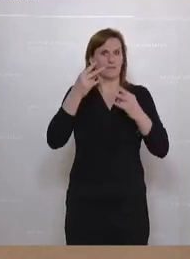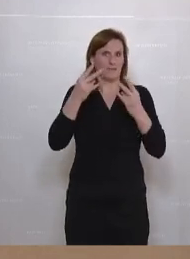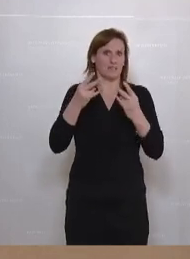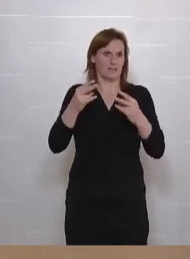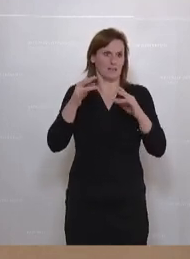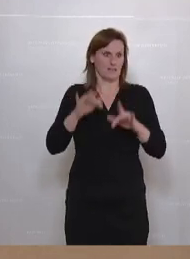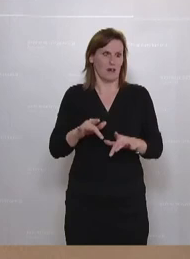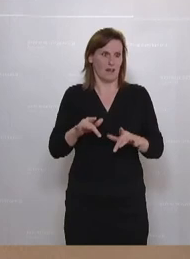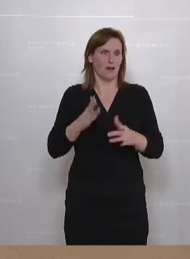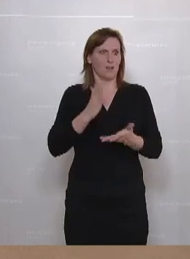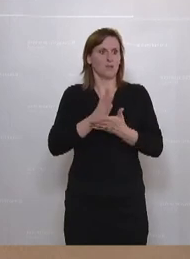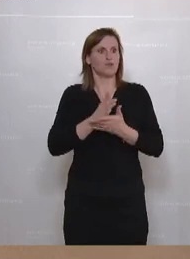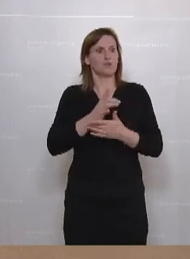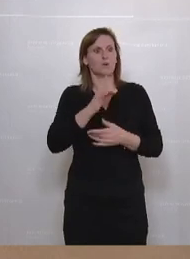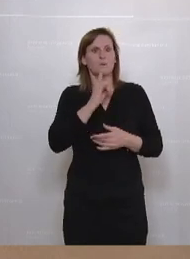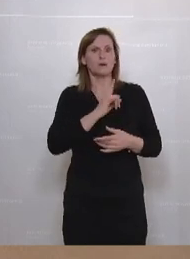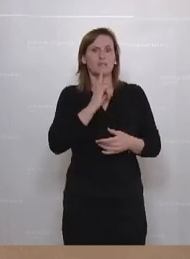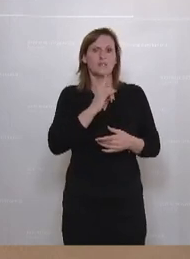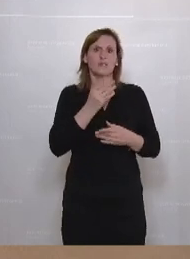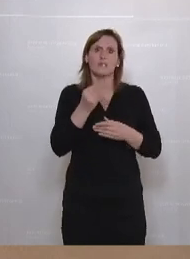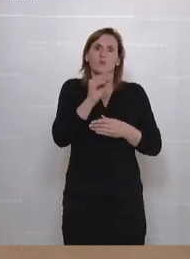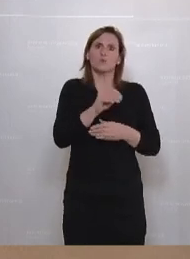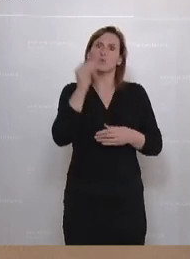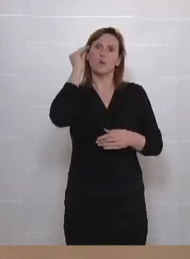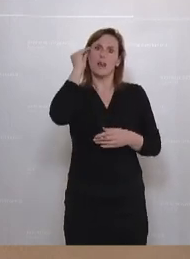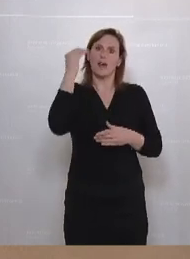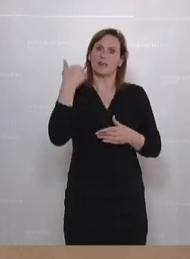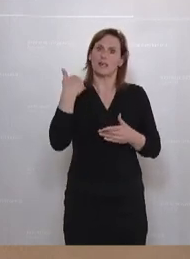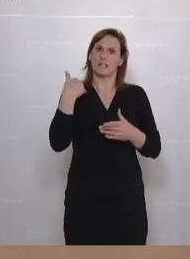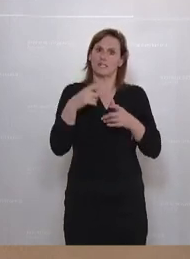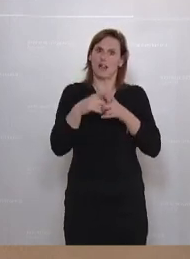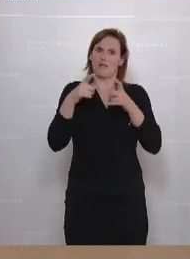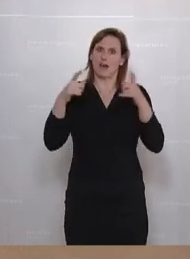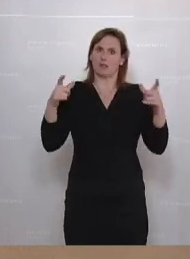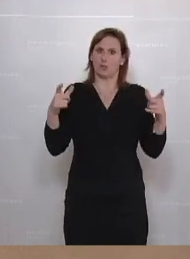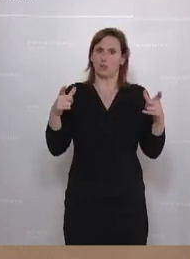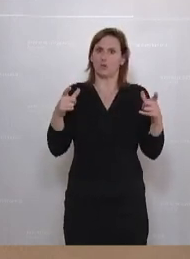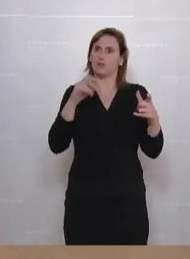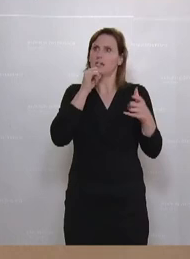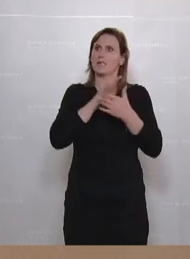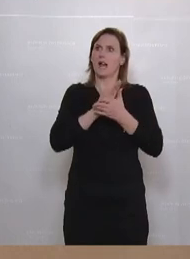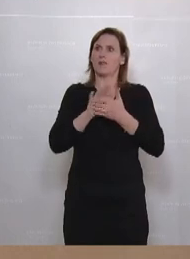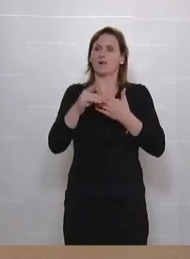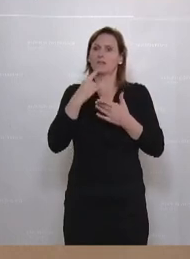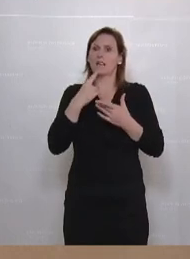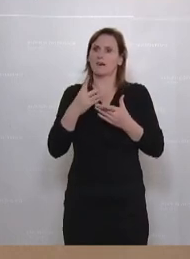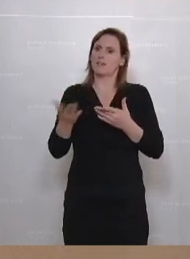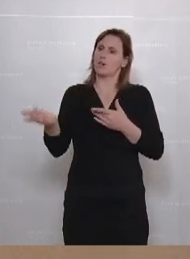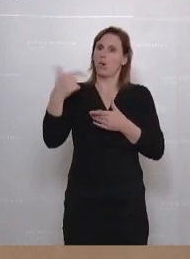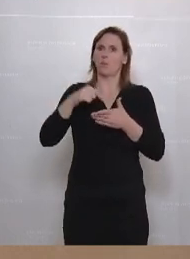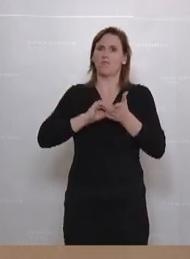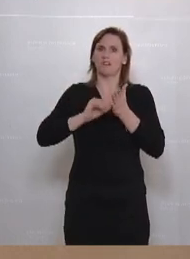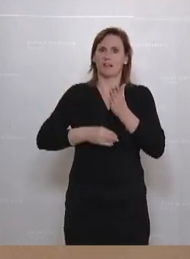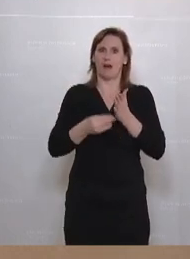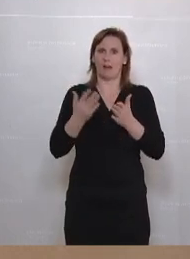bisschen sozusagen die Lessons learned aus den vergangenen Erweiterungen, dass wir gewusst haben, es ist nicht getan mit dem Beitritt, sondern das ist ein